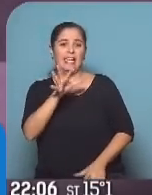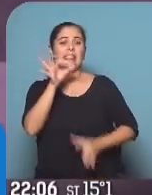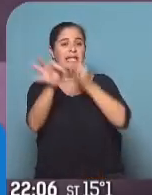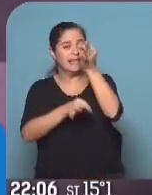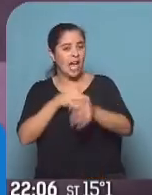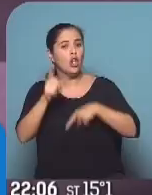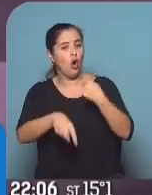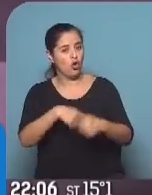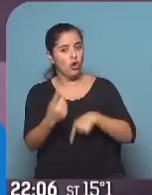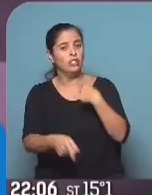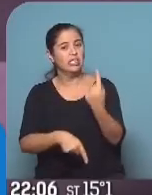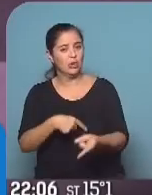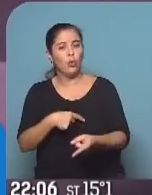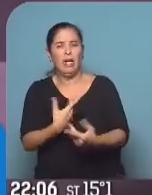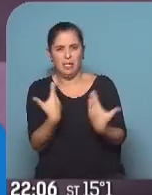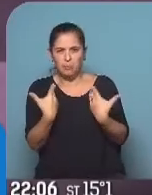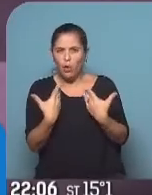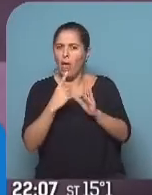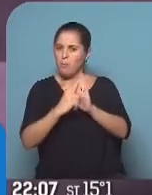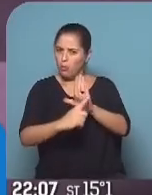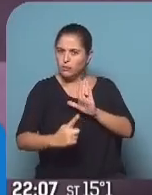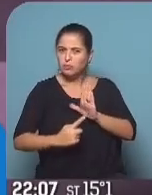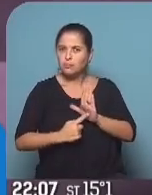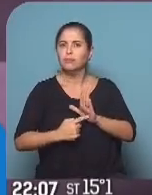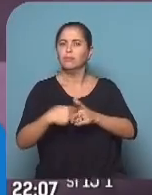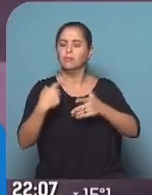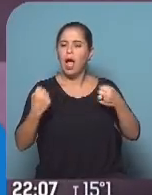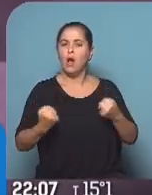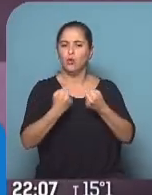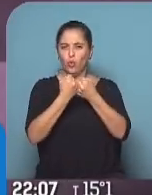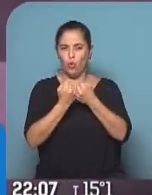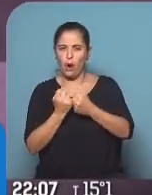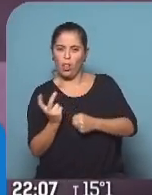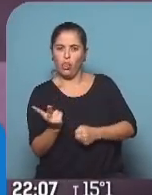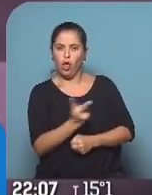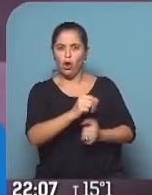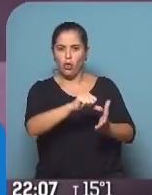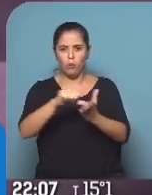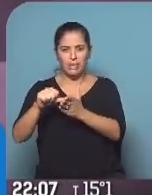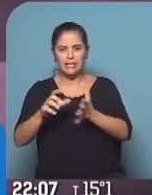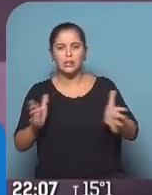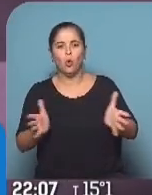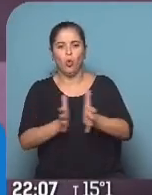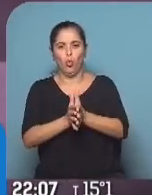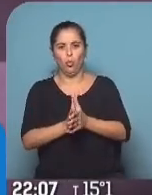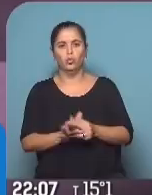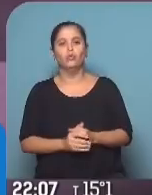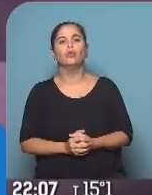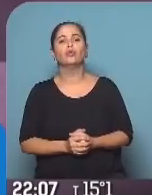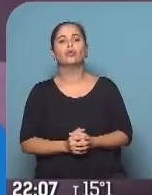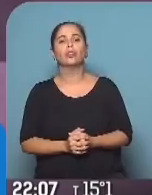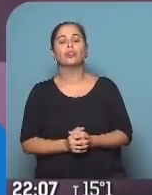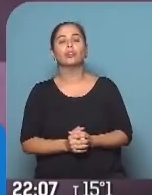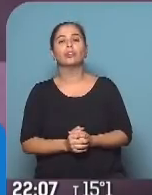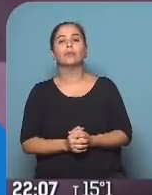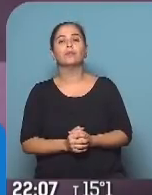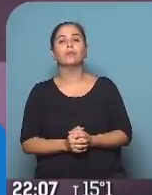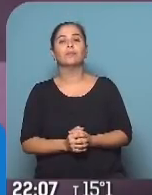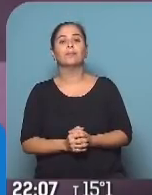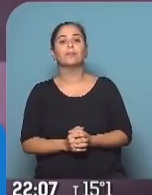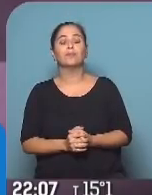单边措施解决问题，在相互尊重、平等相待的基础